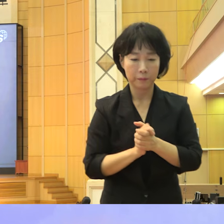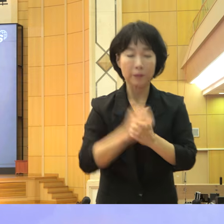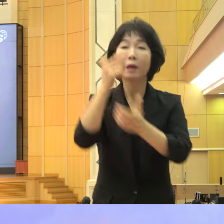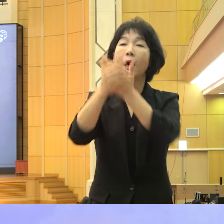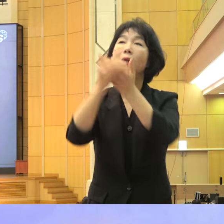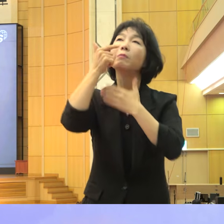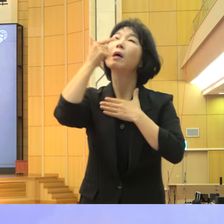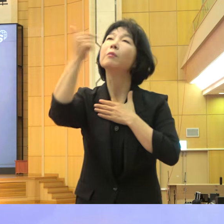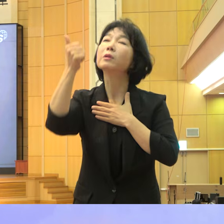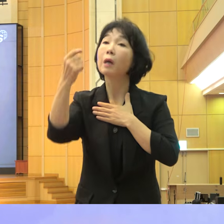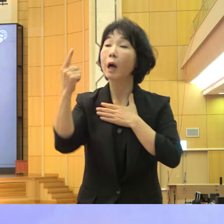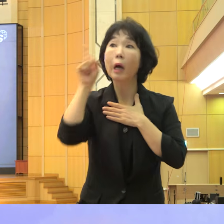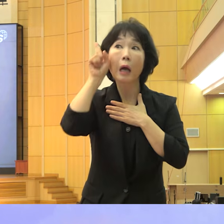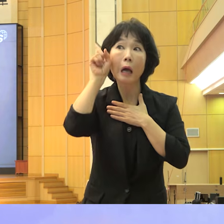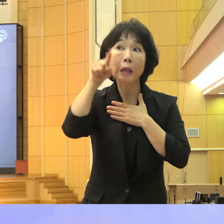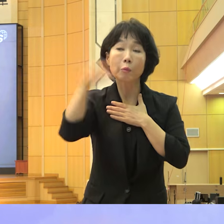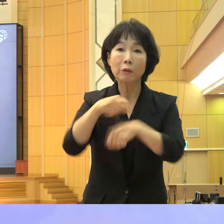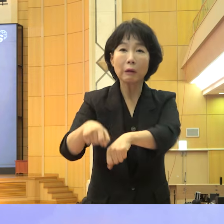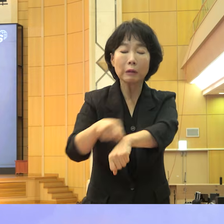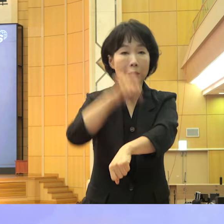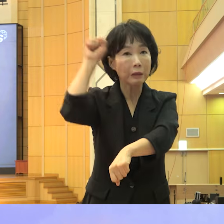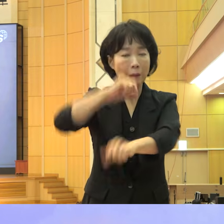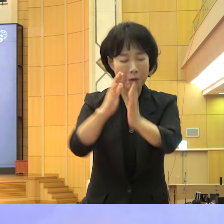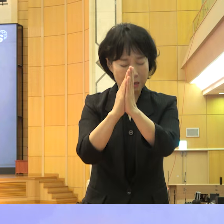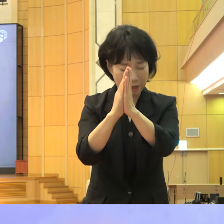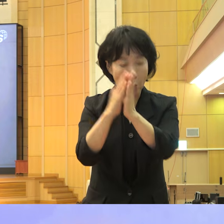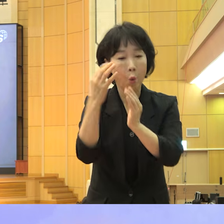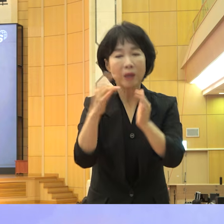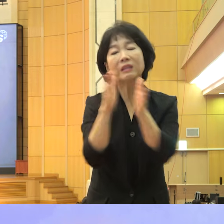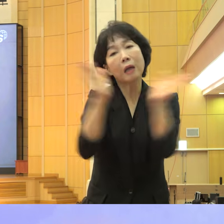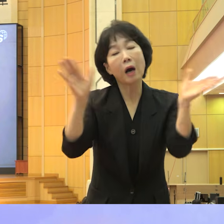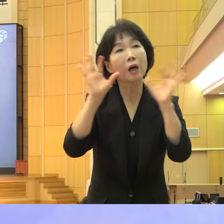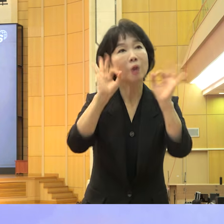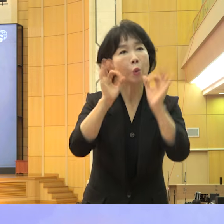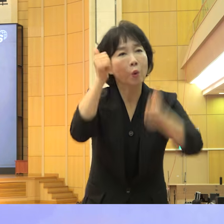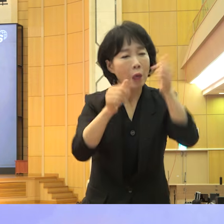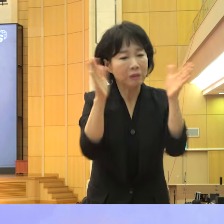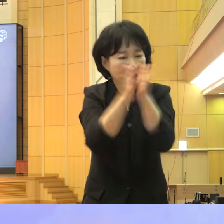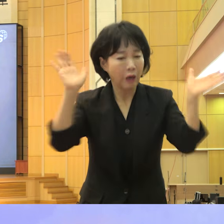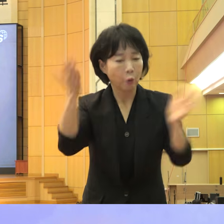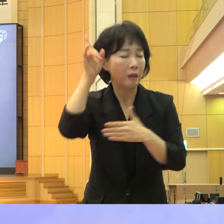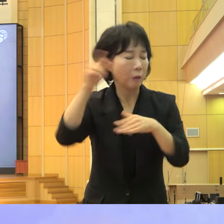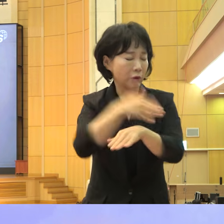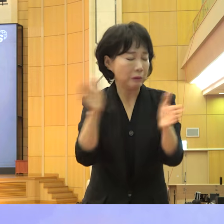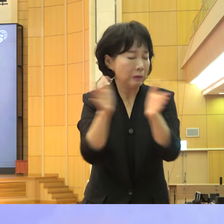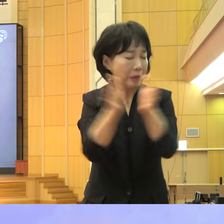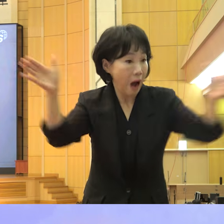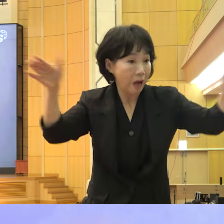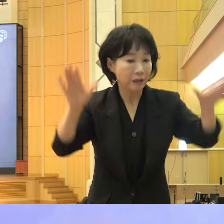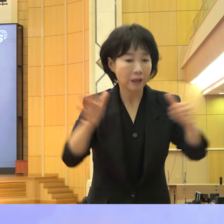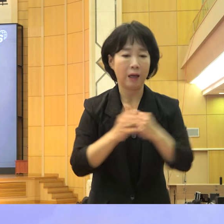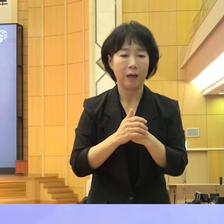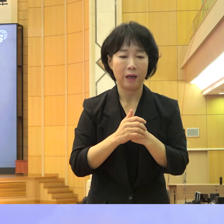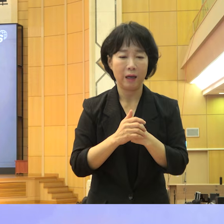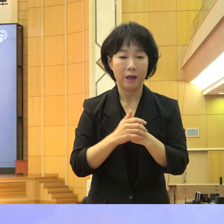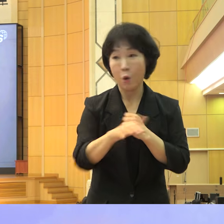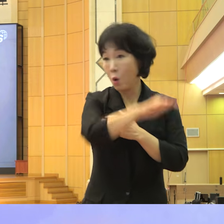아버지 하나님, 내일부터 특별 새벽 기도회와 전도대회가 시작이 됩니다.